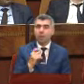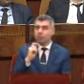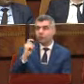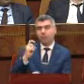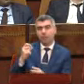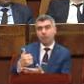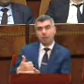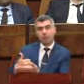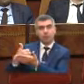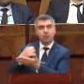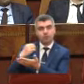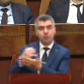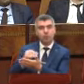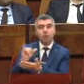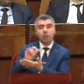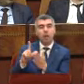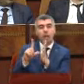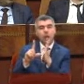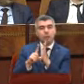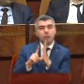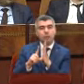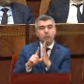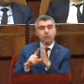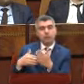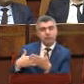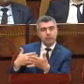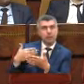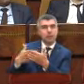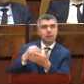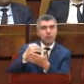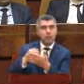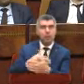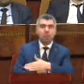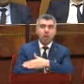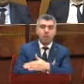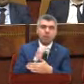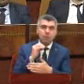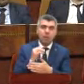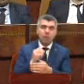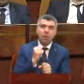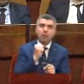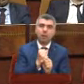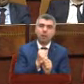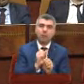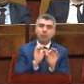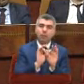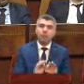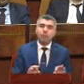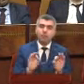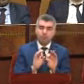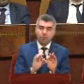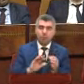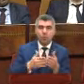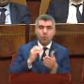لأنه كيفاش بدا هذا النظام وكيفاش تلا اليوم، اليوم المقدم مقدم كيدير خدمة مقدم فقط، ما يمكنش يدير جزار ومقدم أو